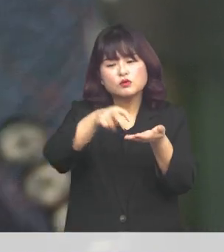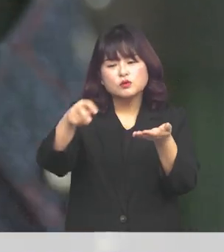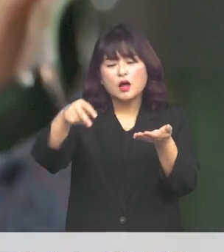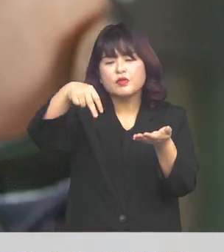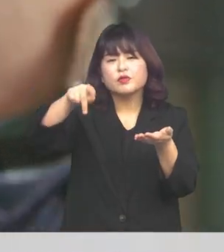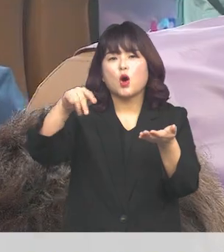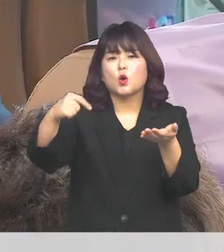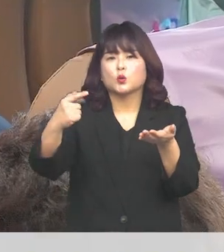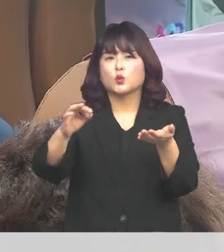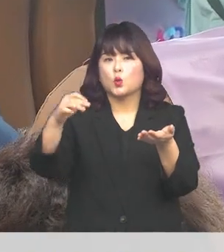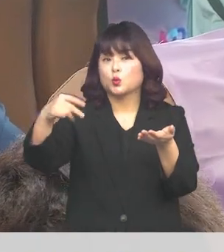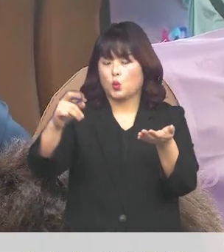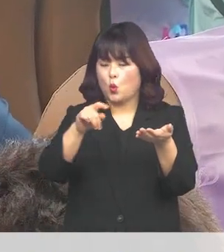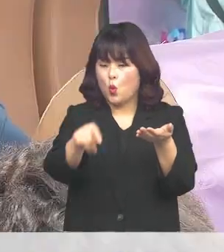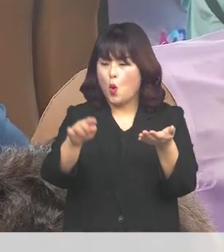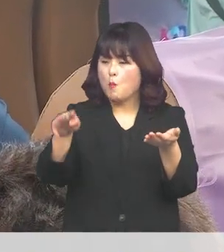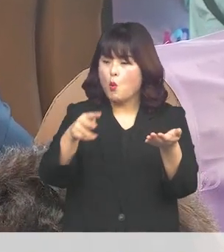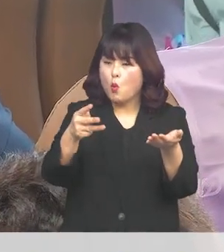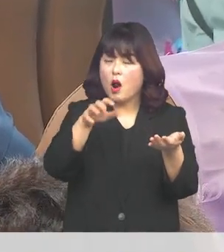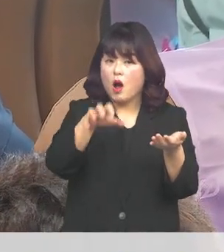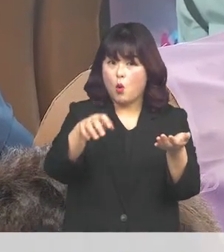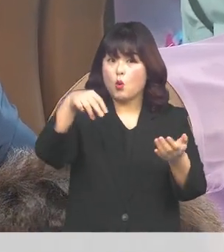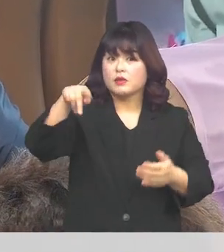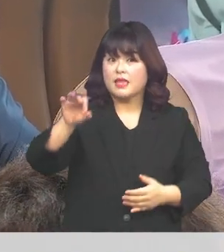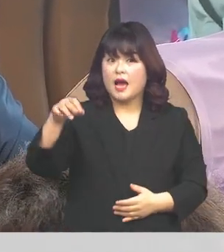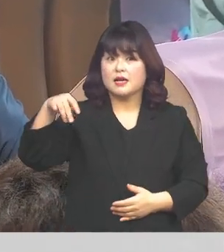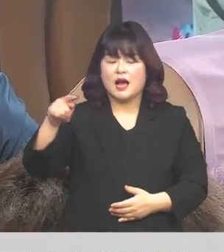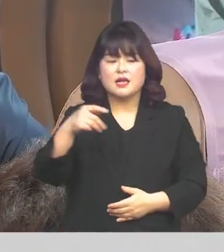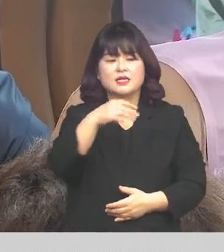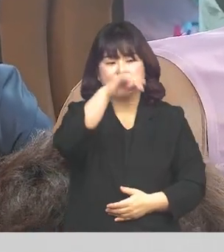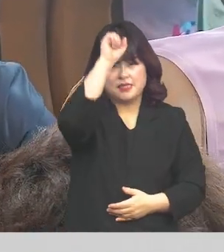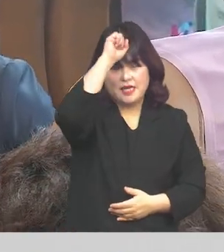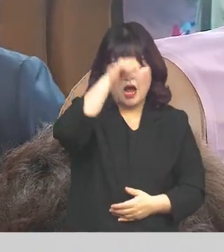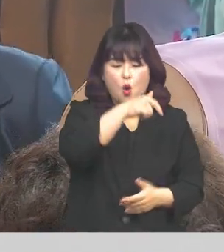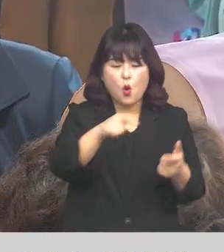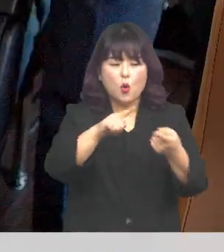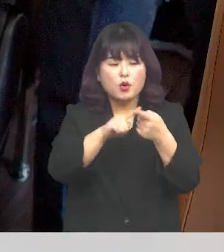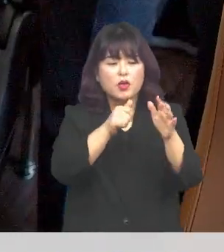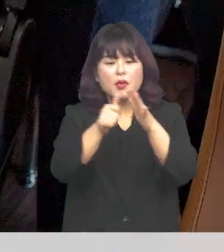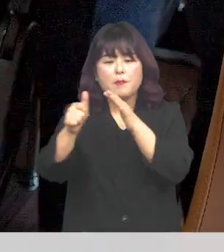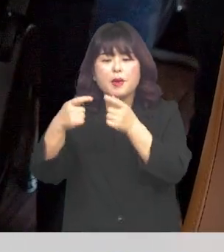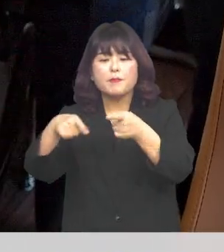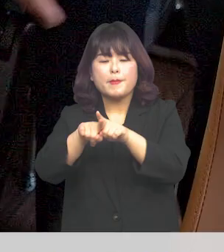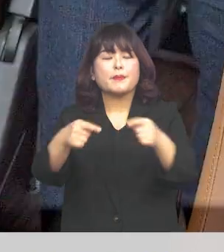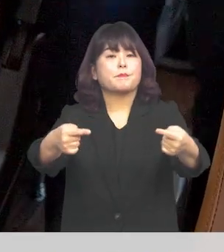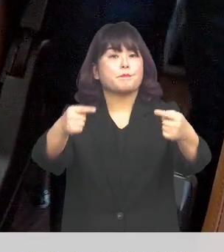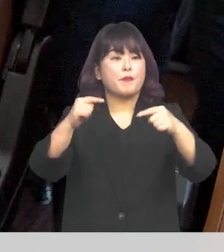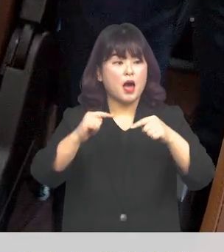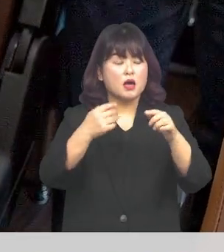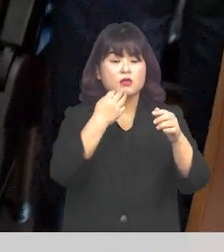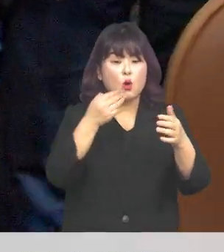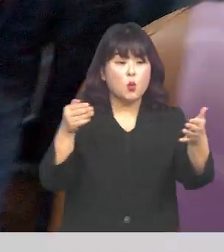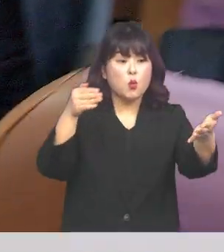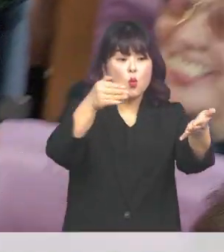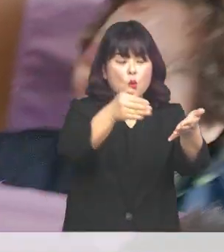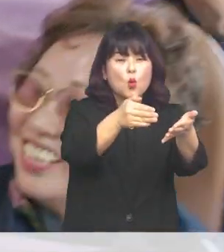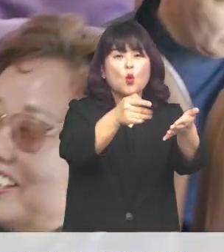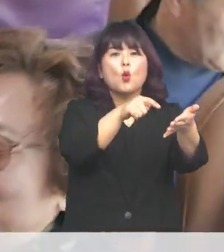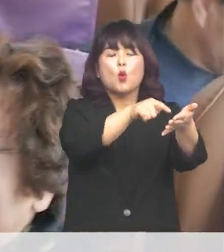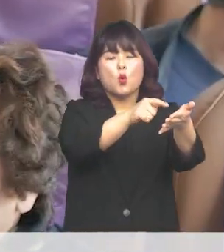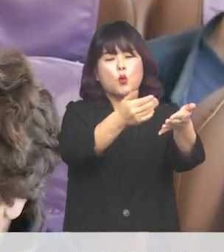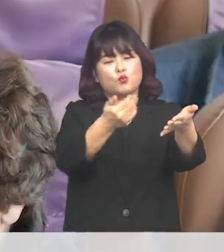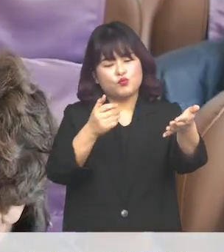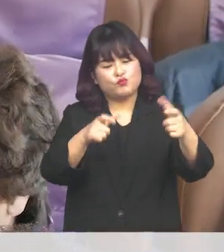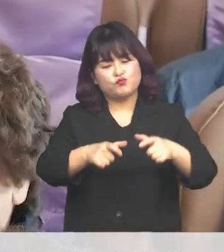정차하는 기흥구 선홍동과 기흥동, 보라동, 상갈동, 신갈동 주민 대표들도 참석해 서울로 진입할 수 있는